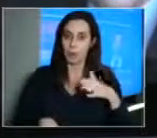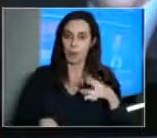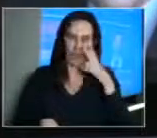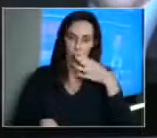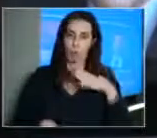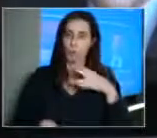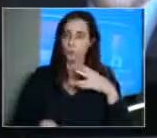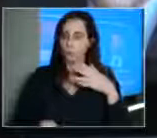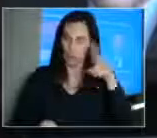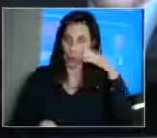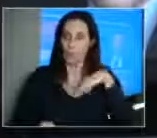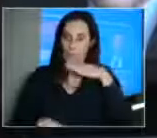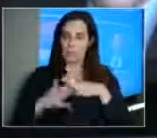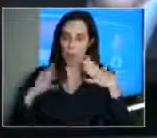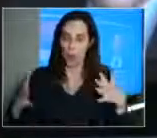מספיק גדול